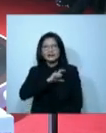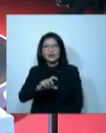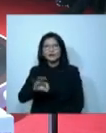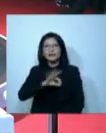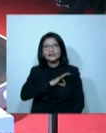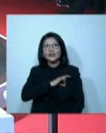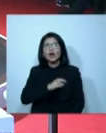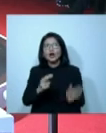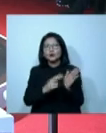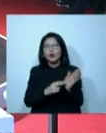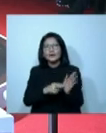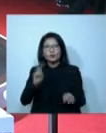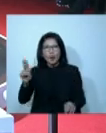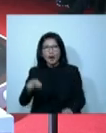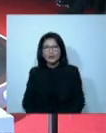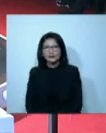yang